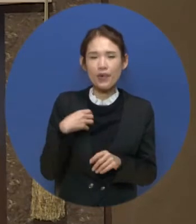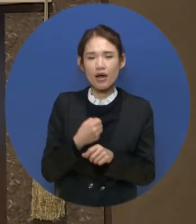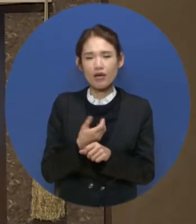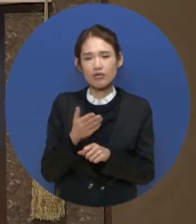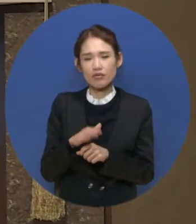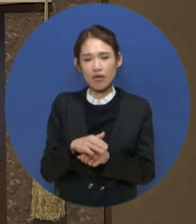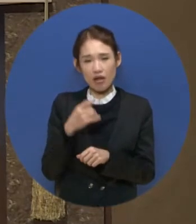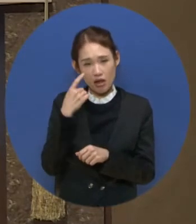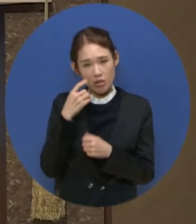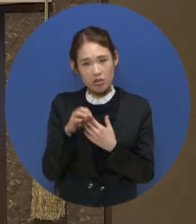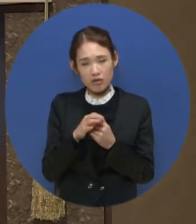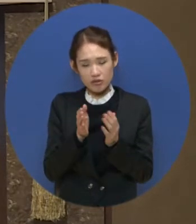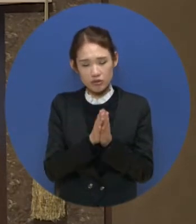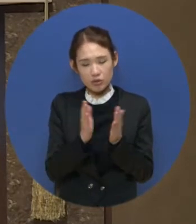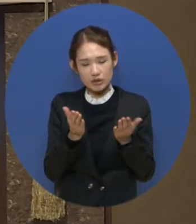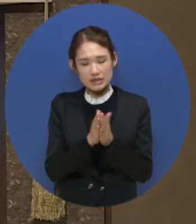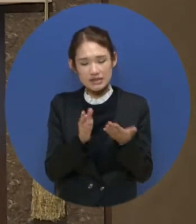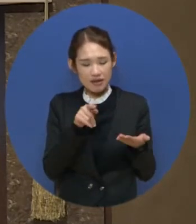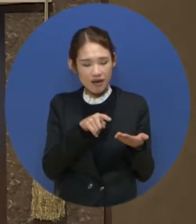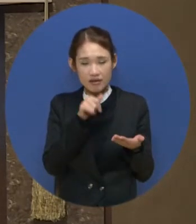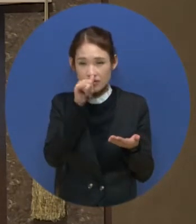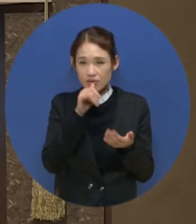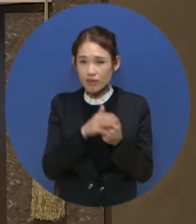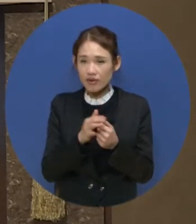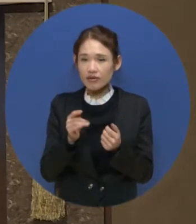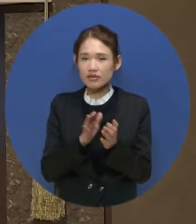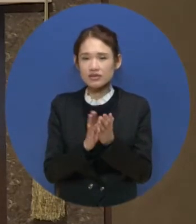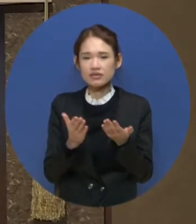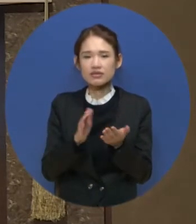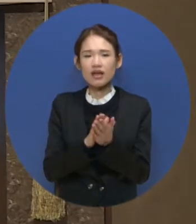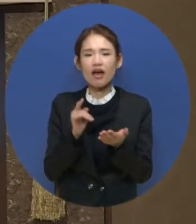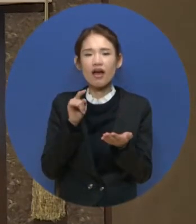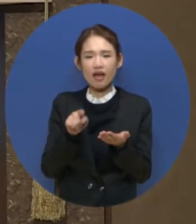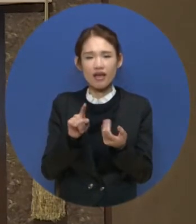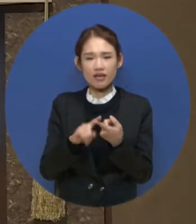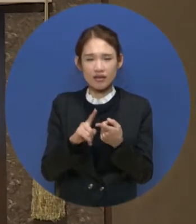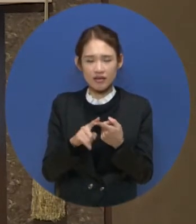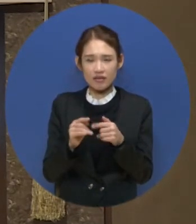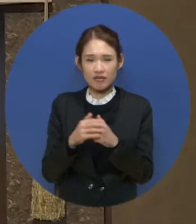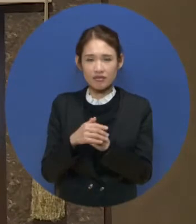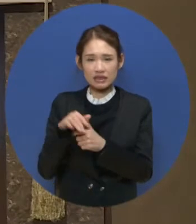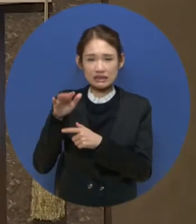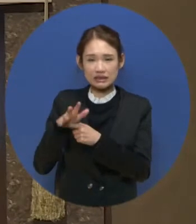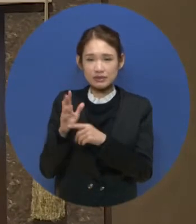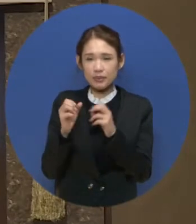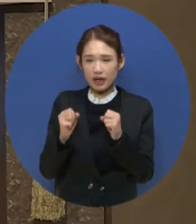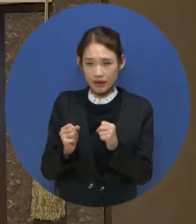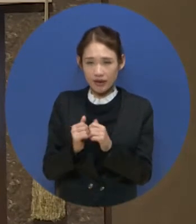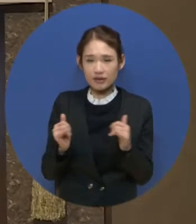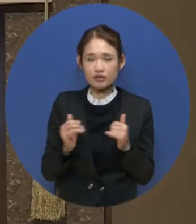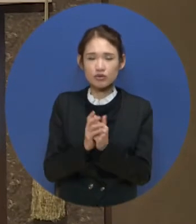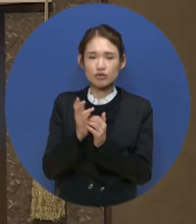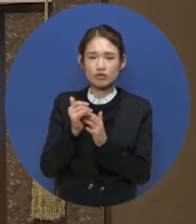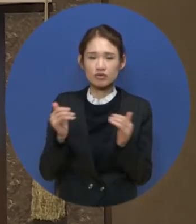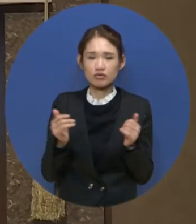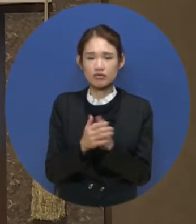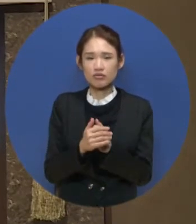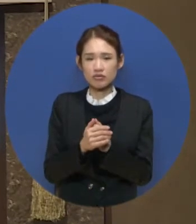그거 하다 보면 교재가 나올 거 아니겠습니까? 그죠? 그래서 교재가 나오니까 지방에 계신 그런